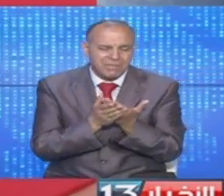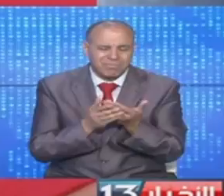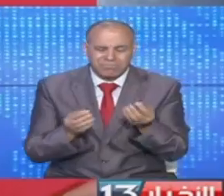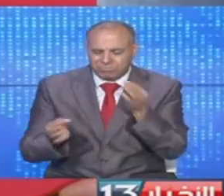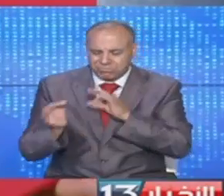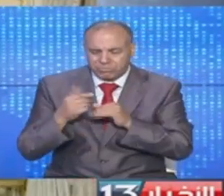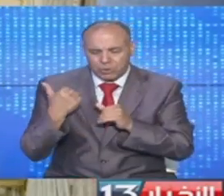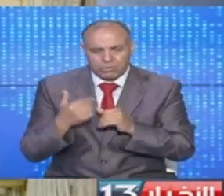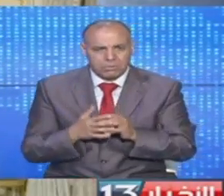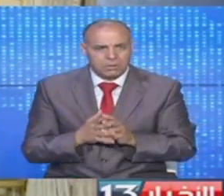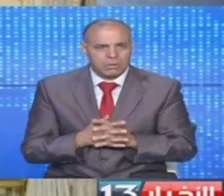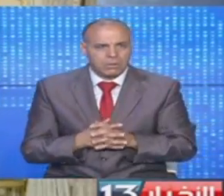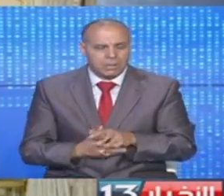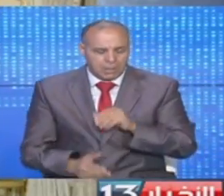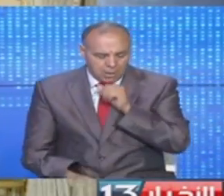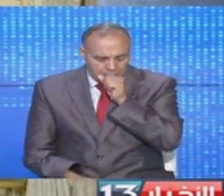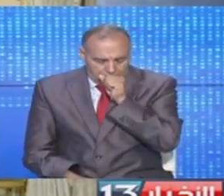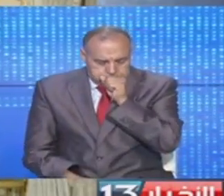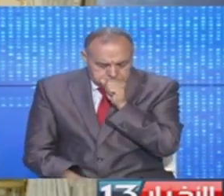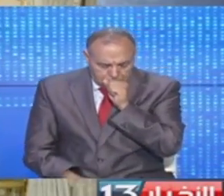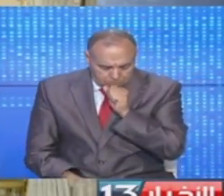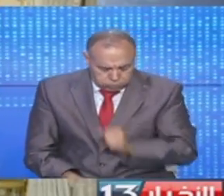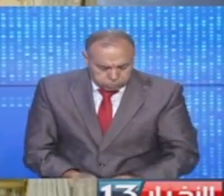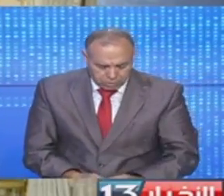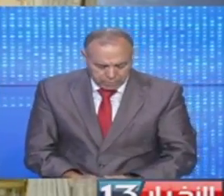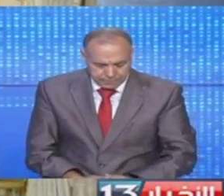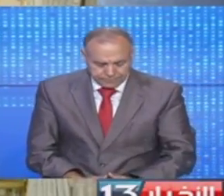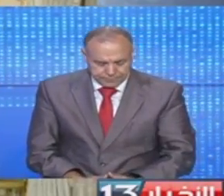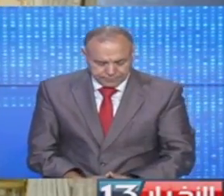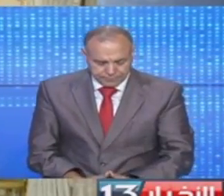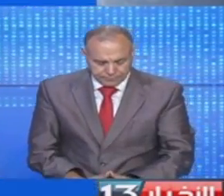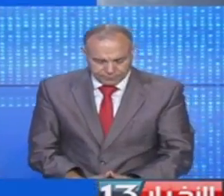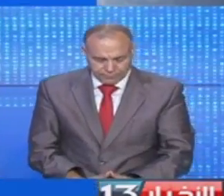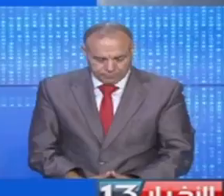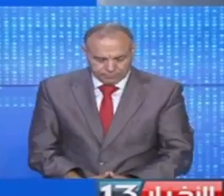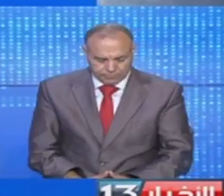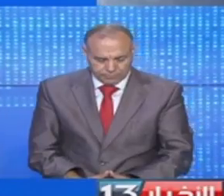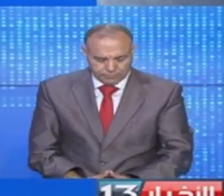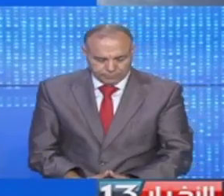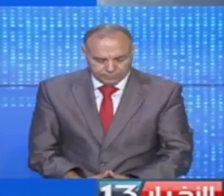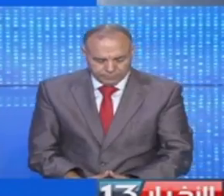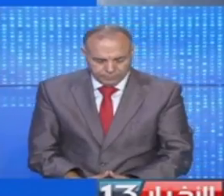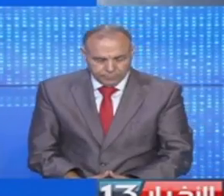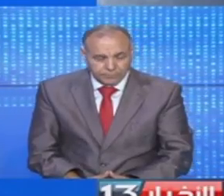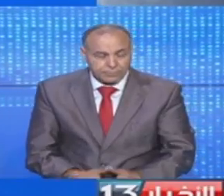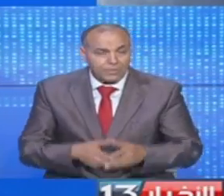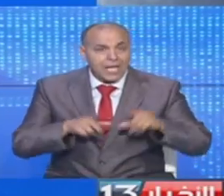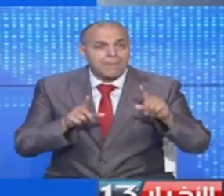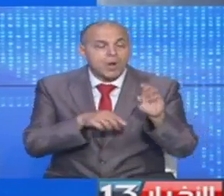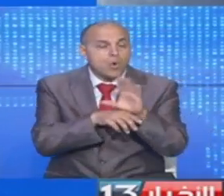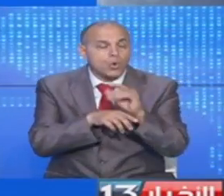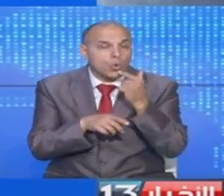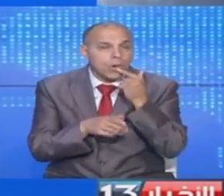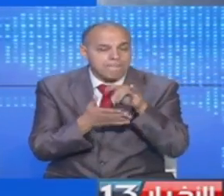تضارب المصالح. و وفي أخبار كورونا،